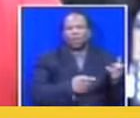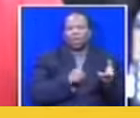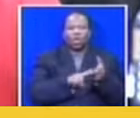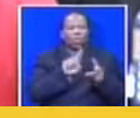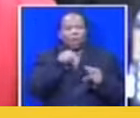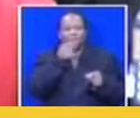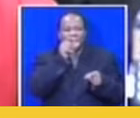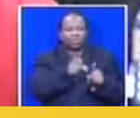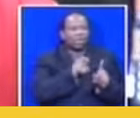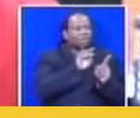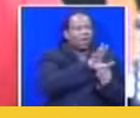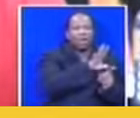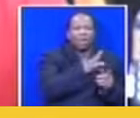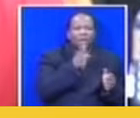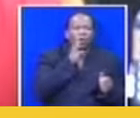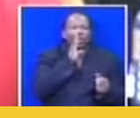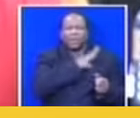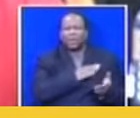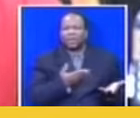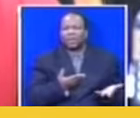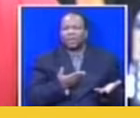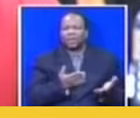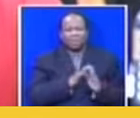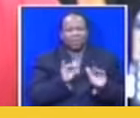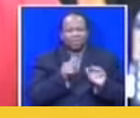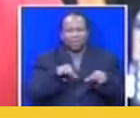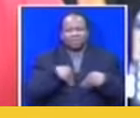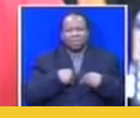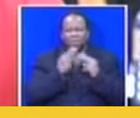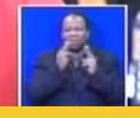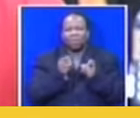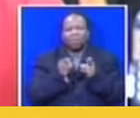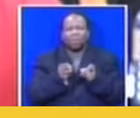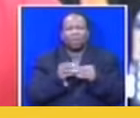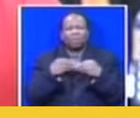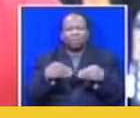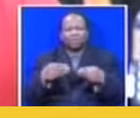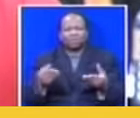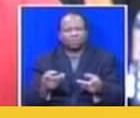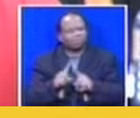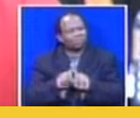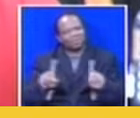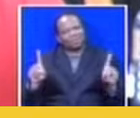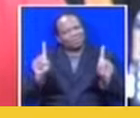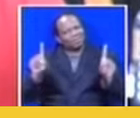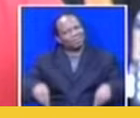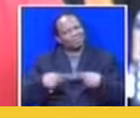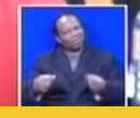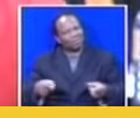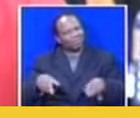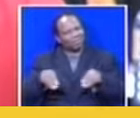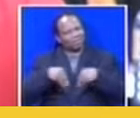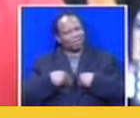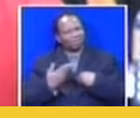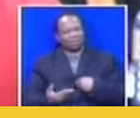Personne n'a été réprimandé, personne n'a été viré, et aujourd'hui c'est un jour comme un autre, c'est inacceptable. C'est pour cela que nous demandons à vous, Madame